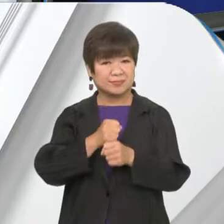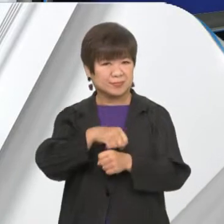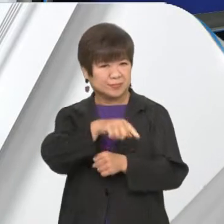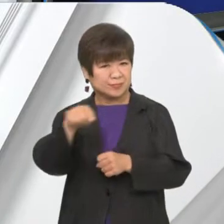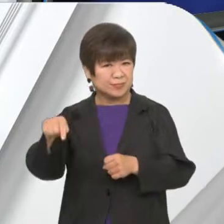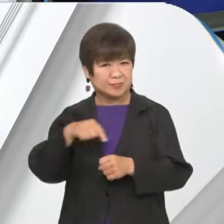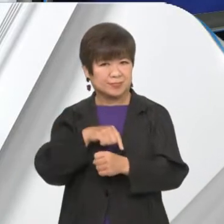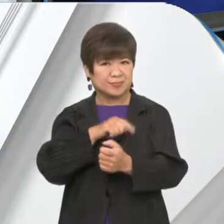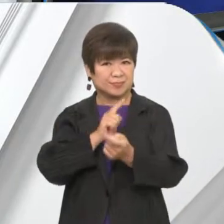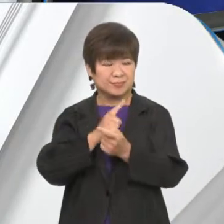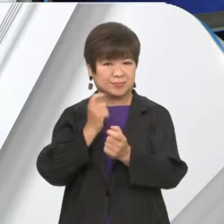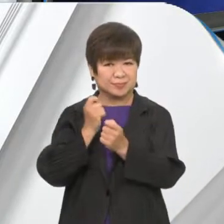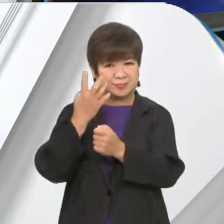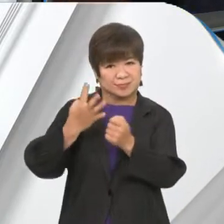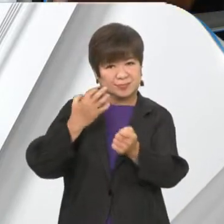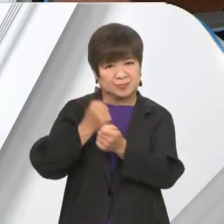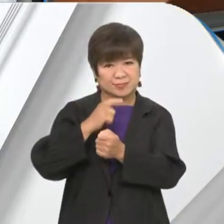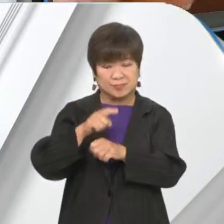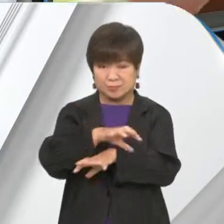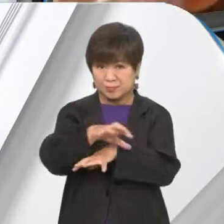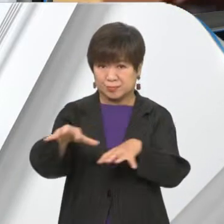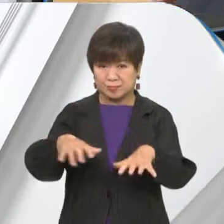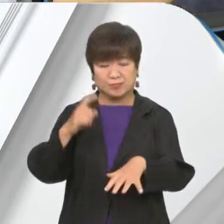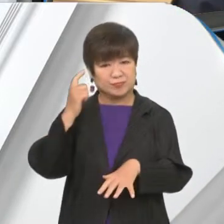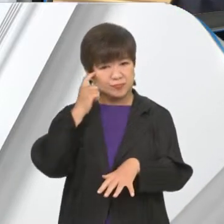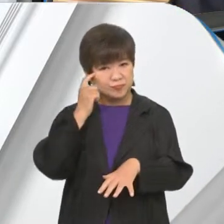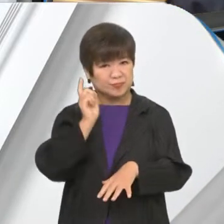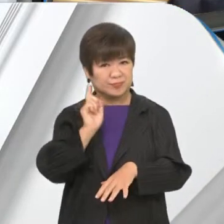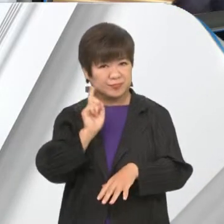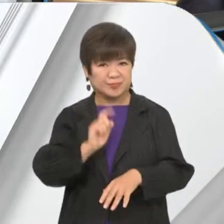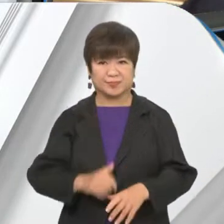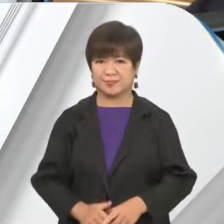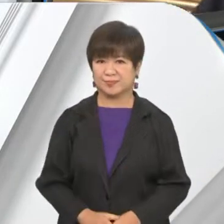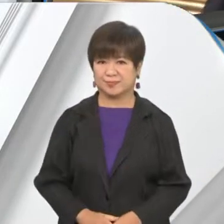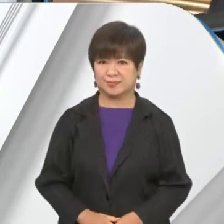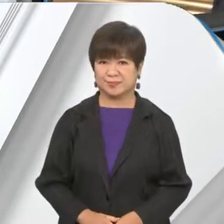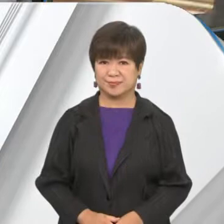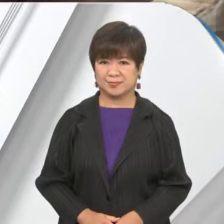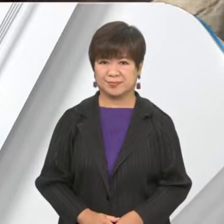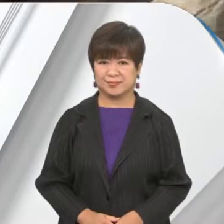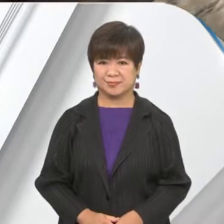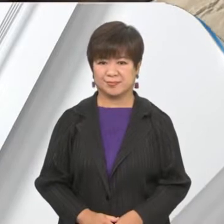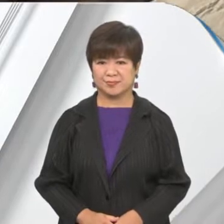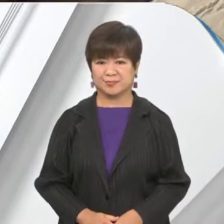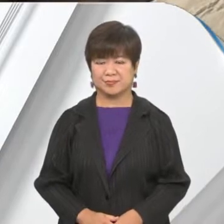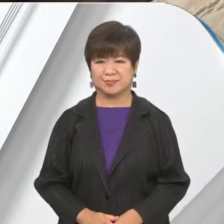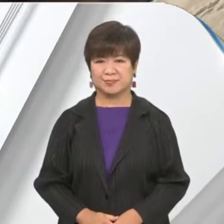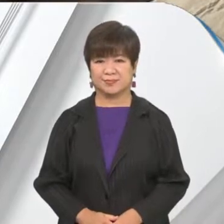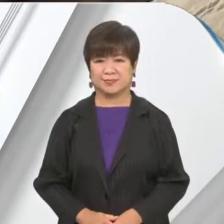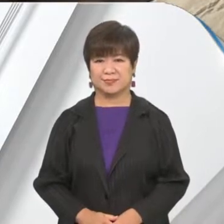佮着对一按多年来创作环境改变有乜嘅看法？